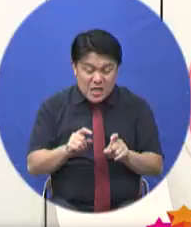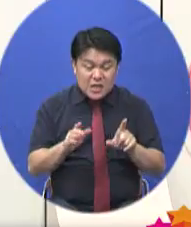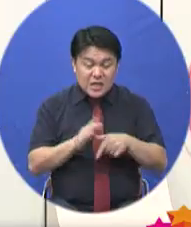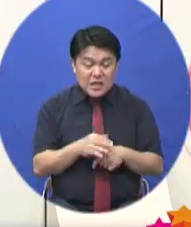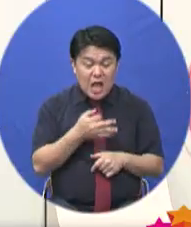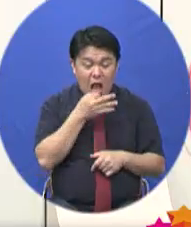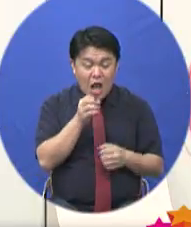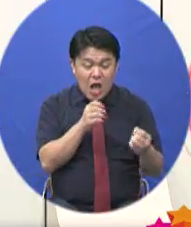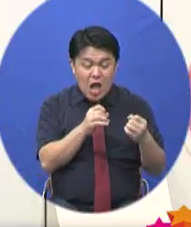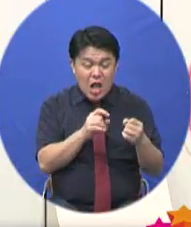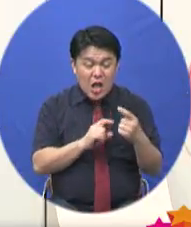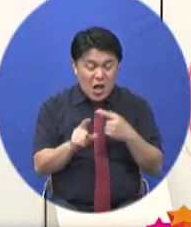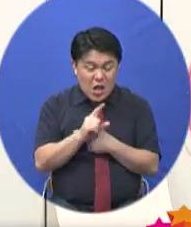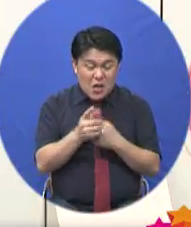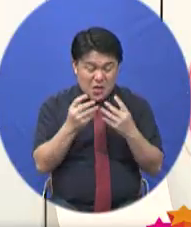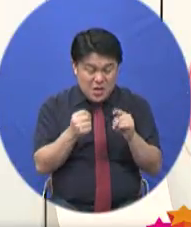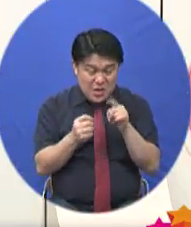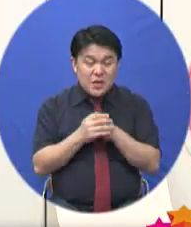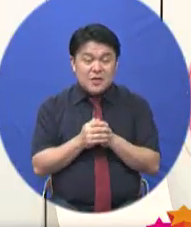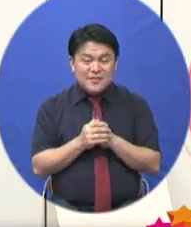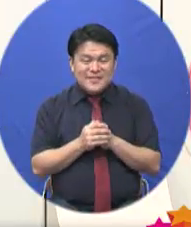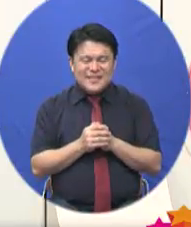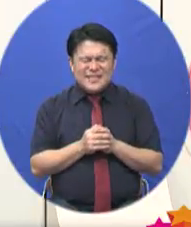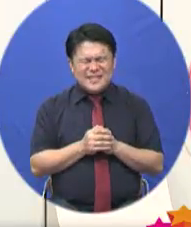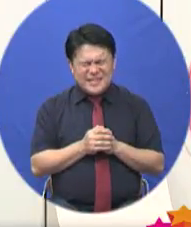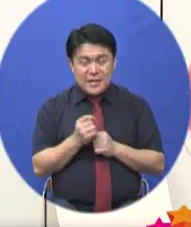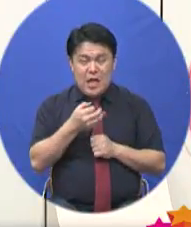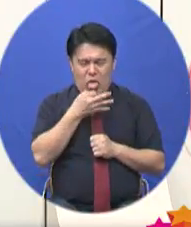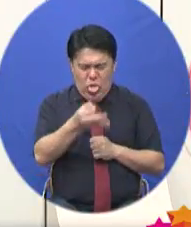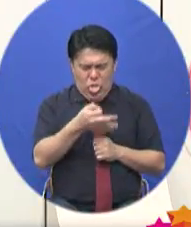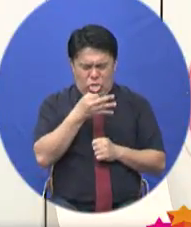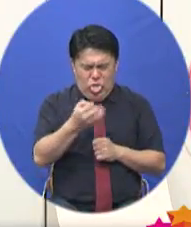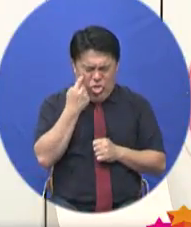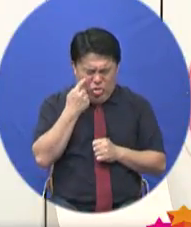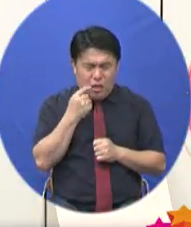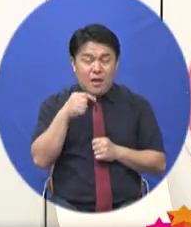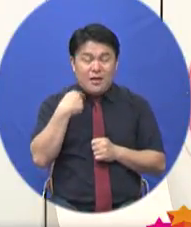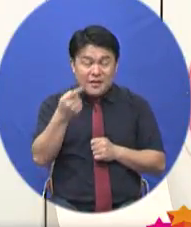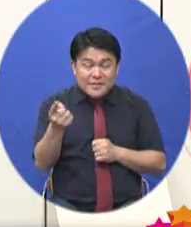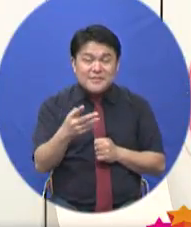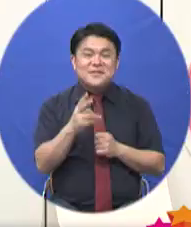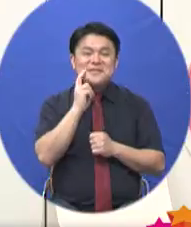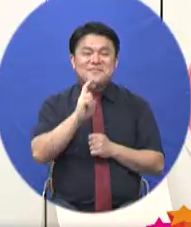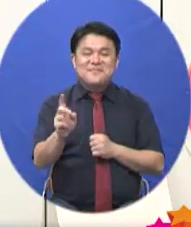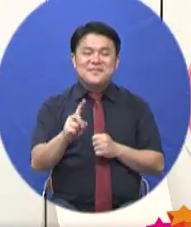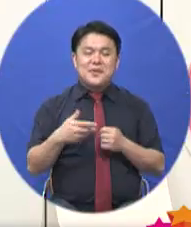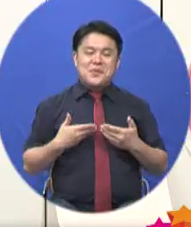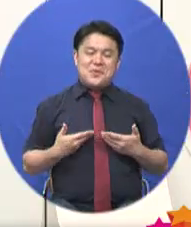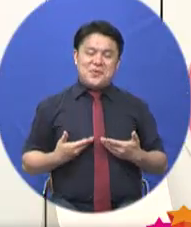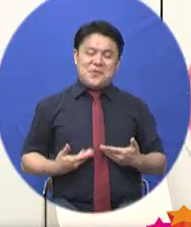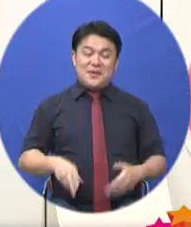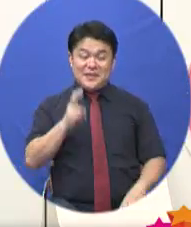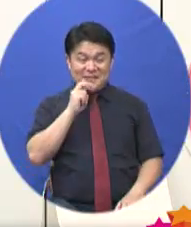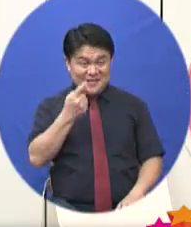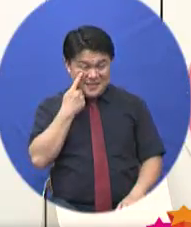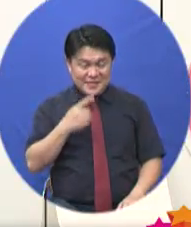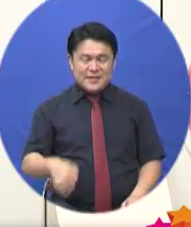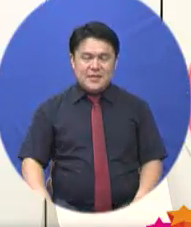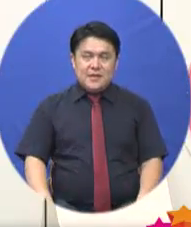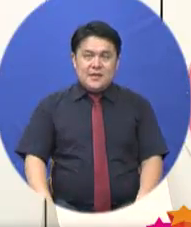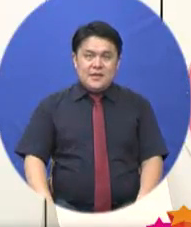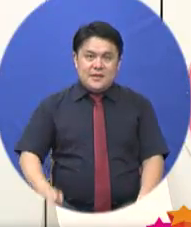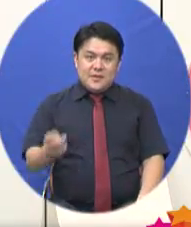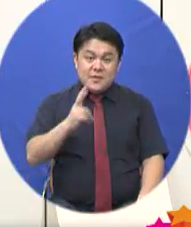더 하세요. 예. 말씀을 아유, 하시고 큰기침 한번 하시고 그리고 노래는 찬찬히 하세요. 그리고